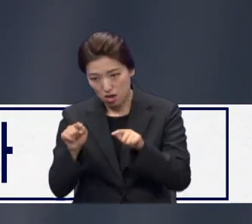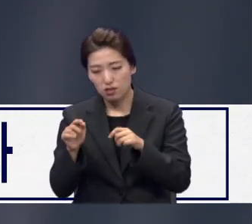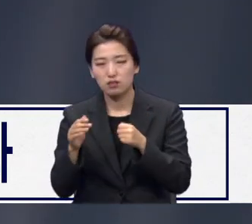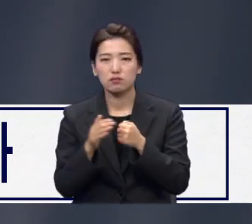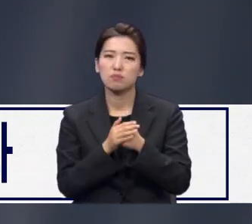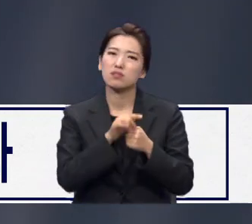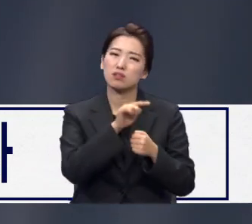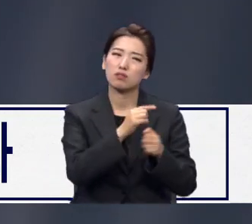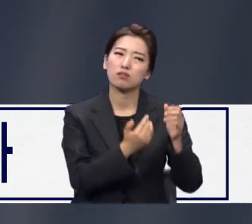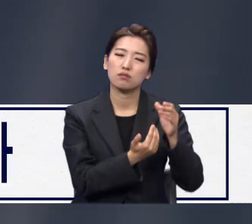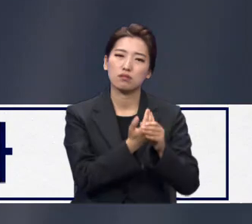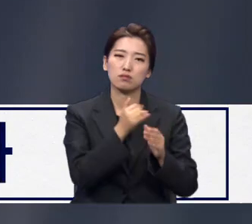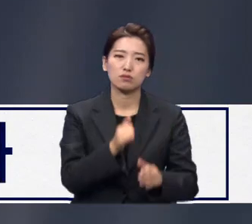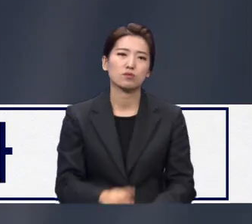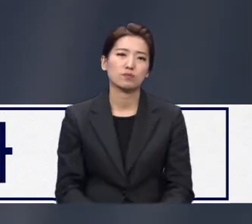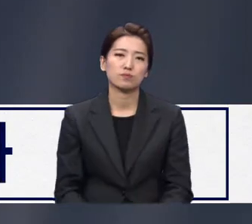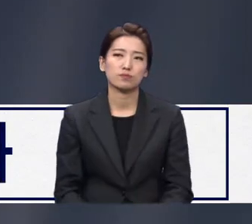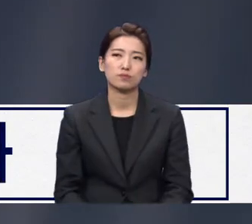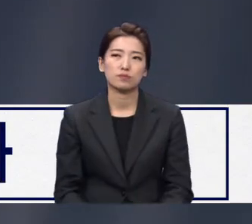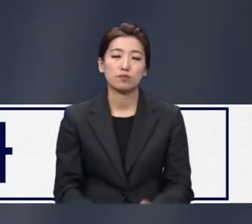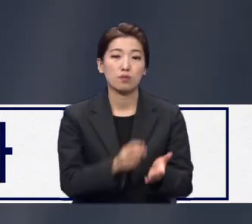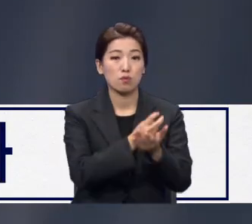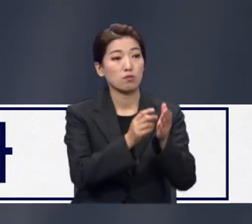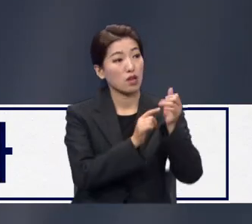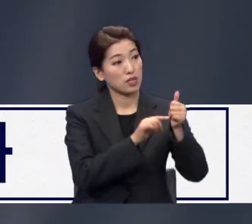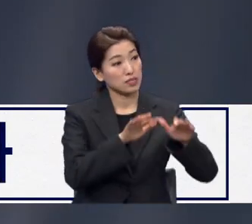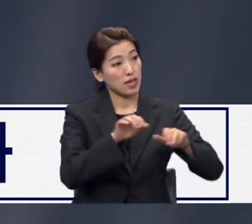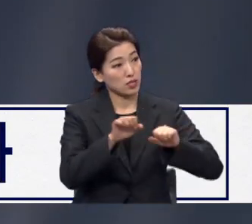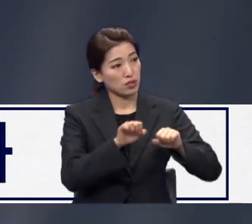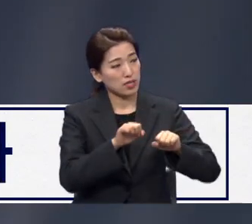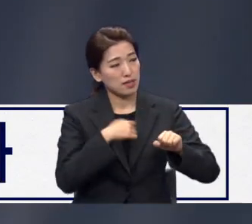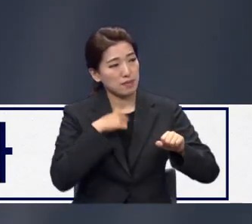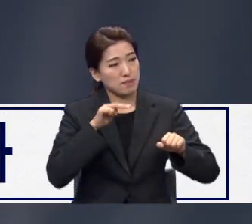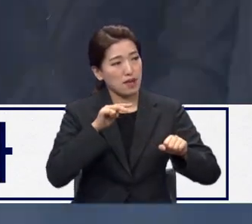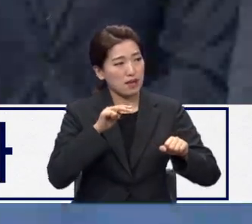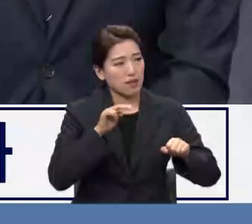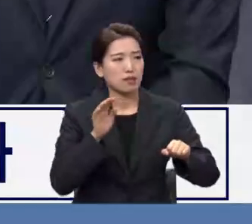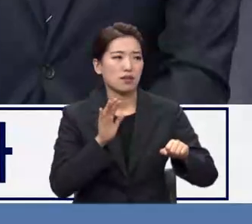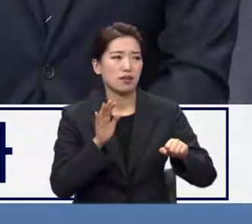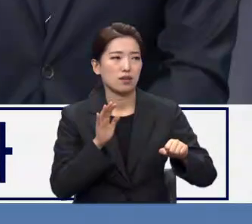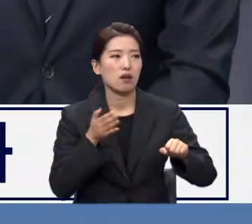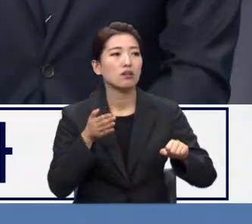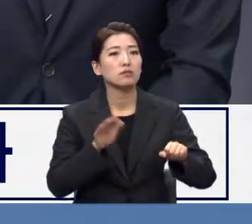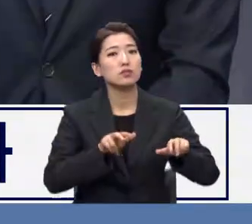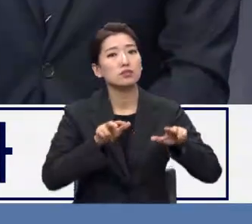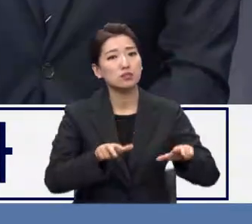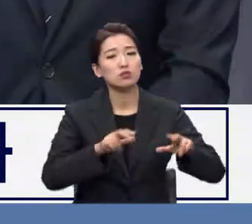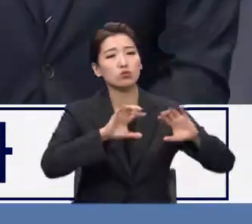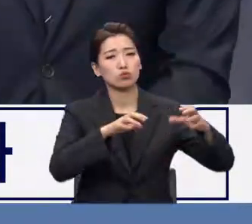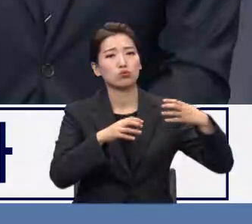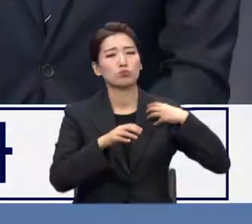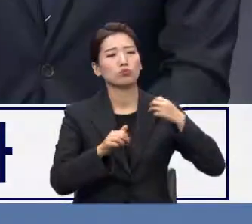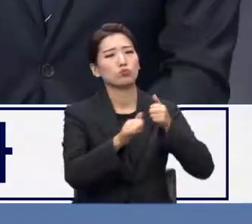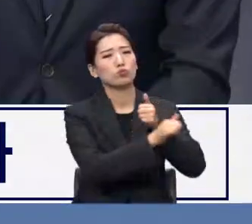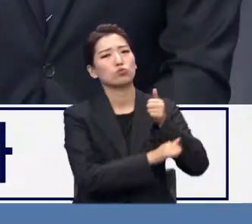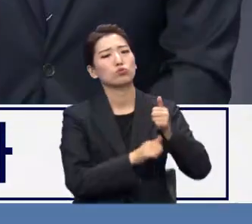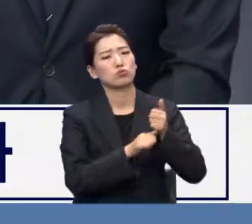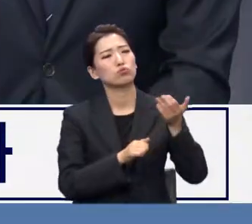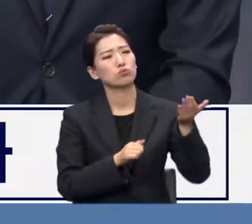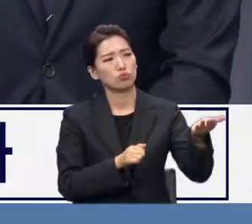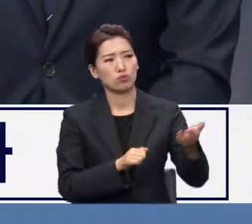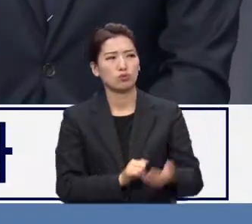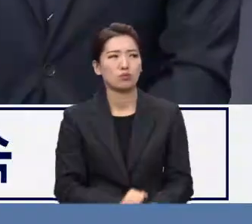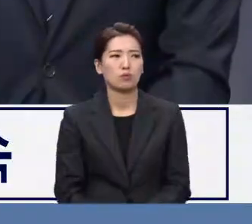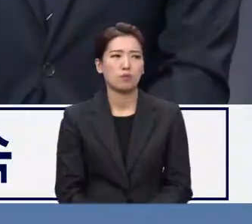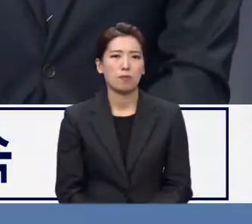한동훈 장관에 이런 행보 자체를 비판할 생각은 없습니다 근데 다만 국무위원으로서 사실 여당의 스피커